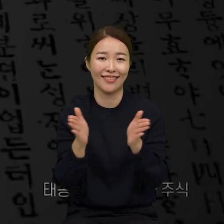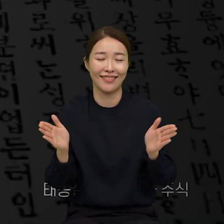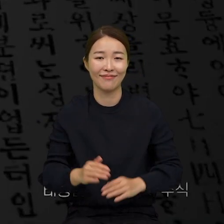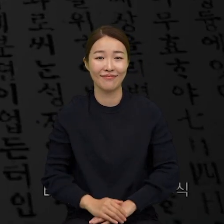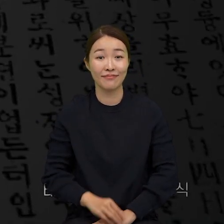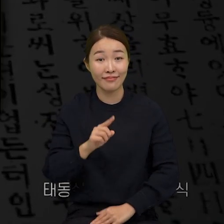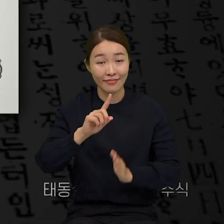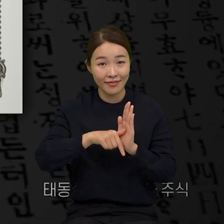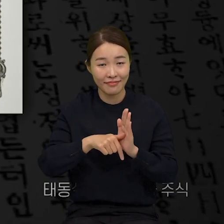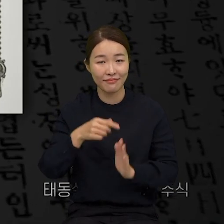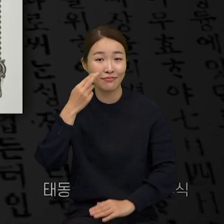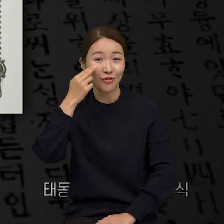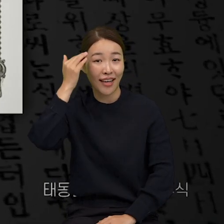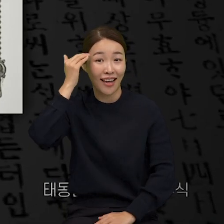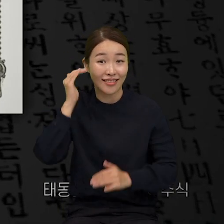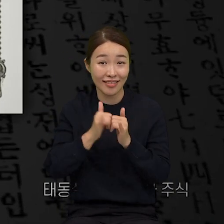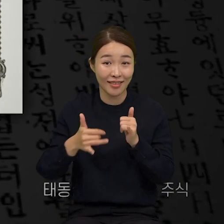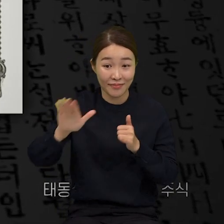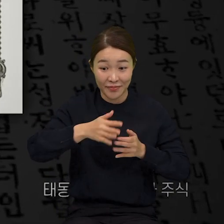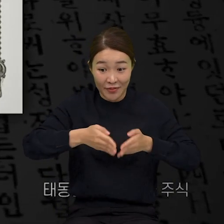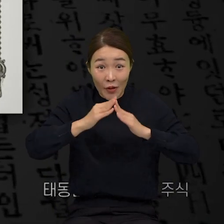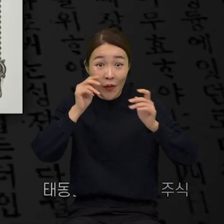당시 미주 한인들이 설립한 회사는